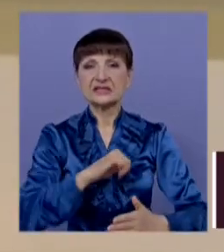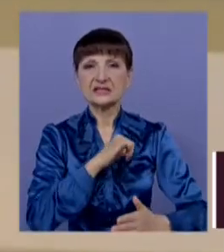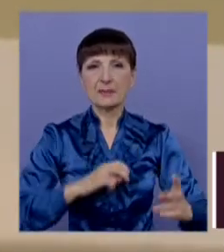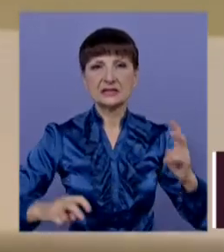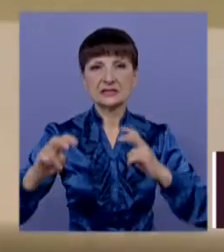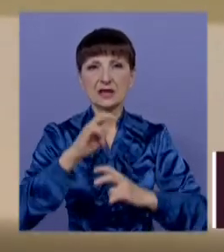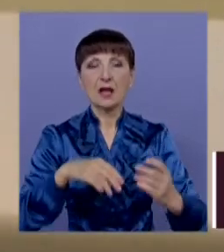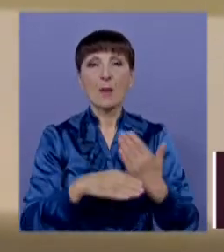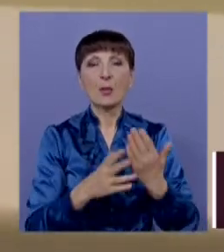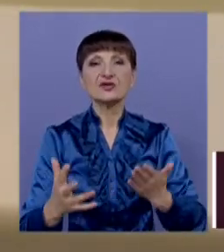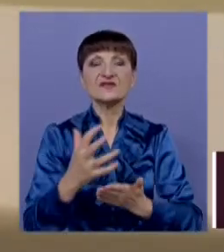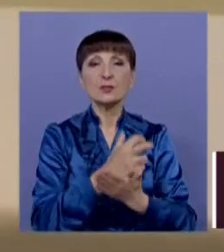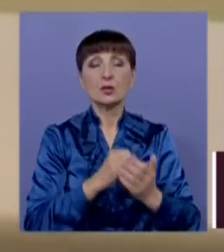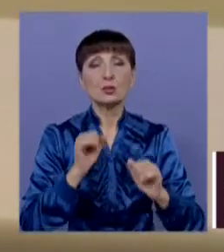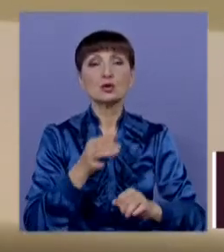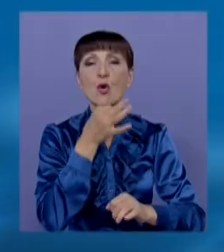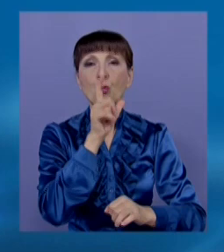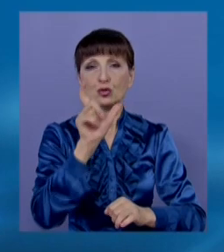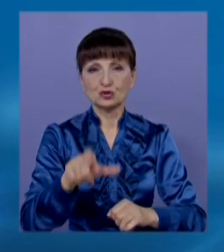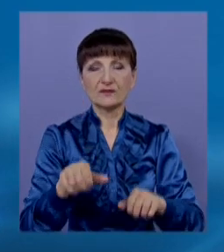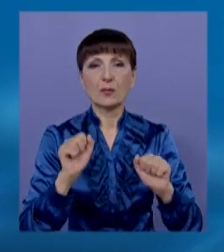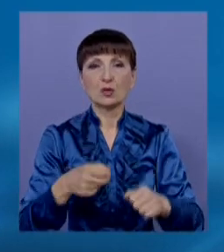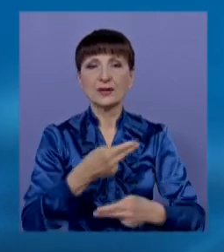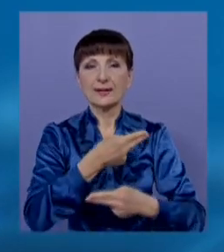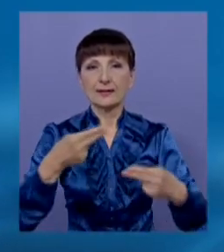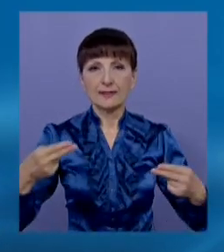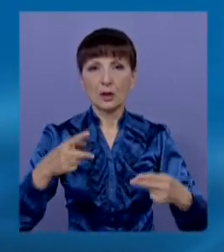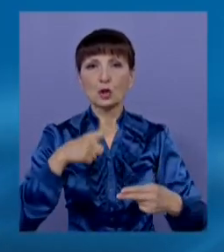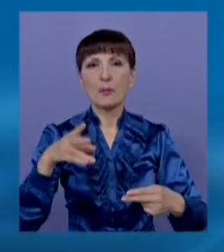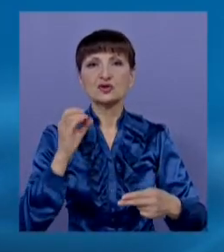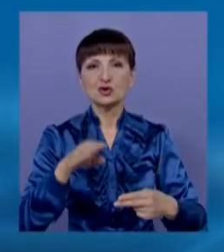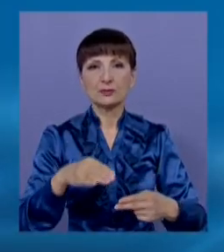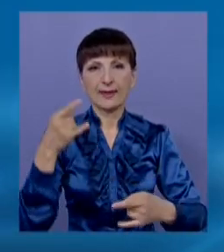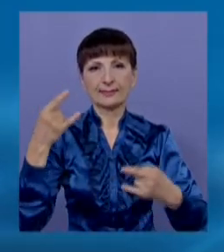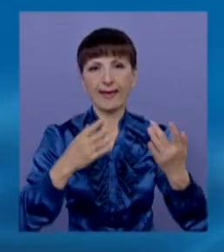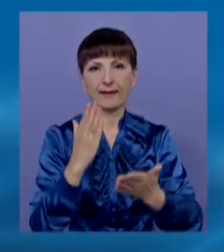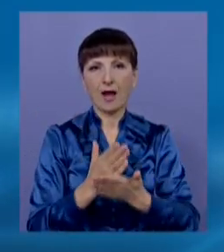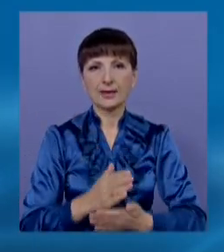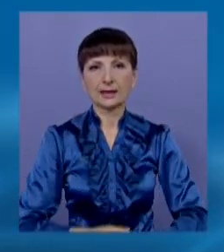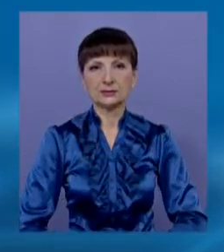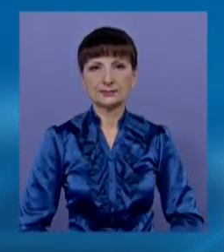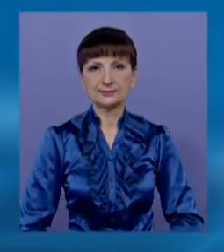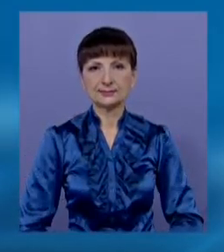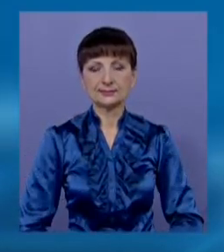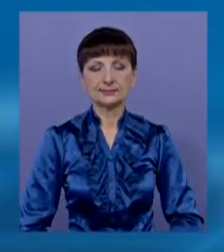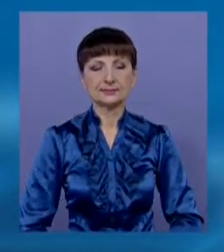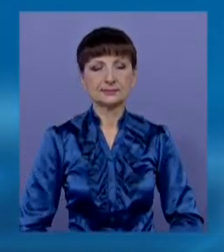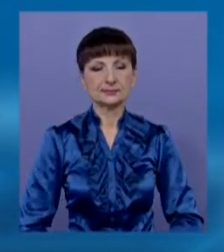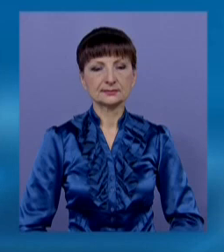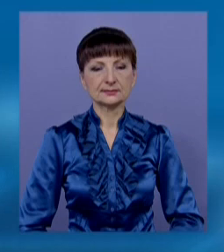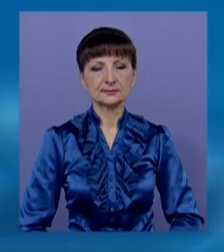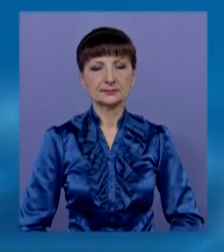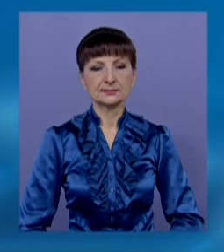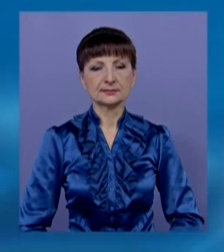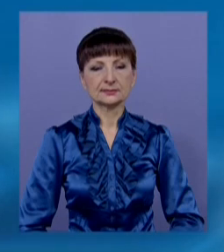самим. Помочь в сборе может любой неравнодушный. Реквизиты указаны на экране. Ильзат Акчурин, Салтанат Насанбекова, Нурлан Уцегенов,